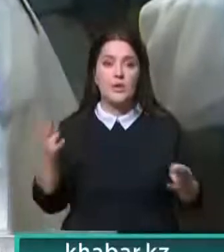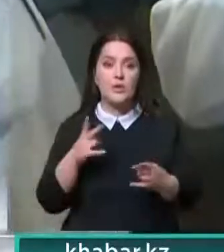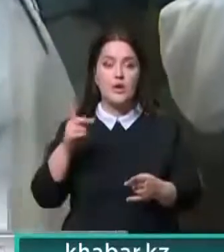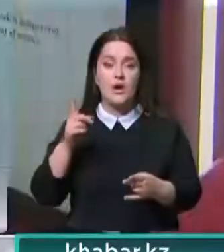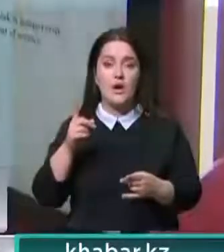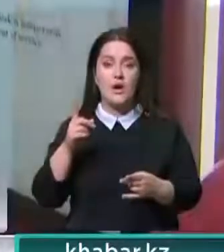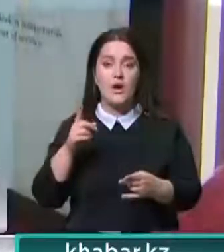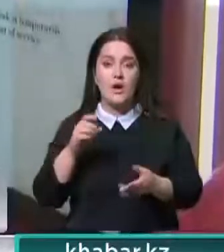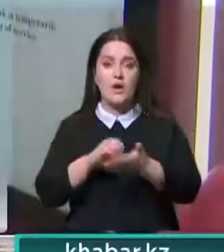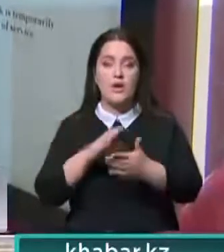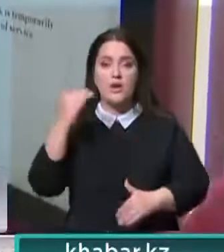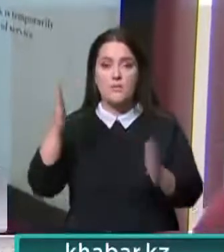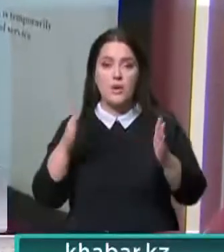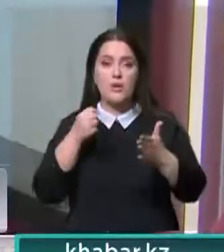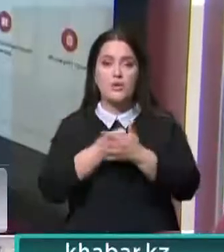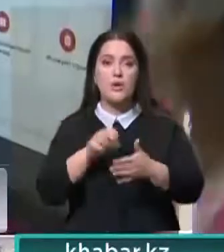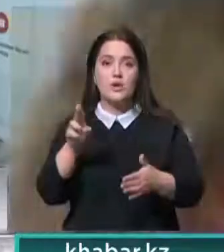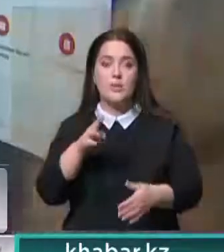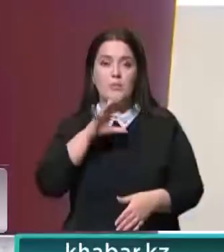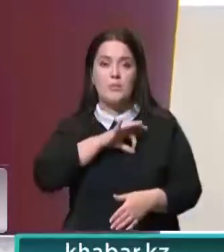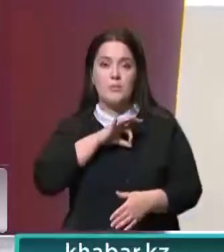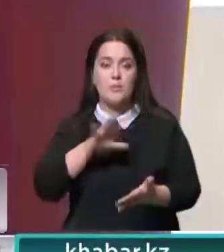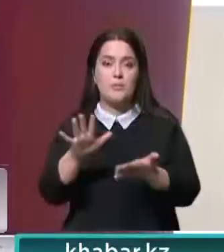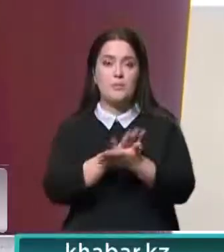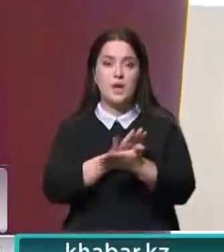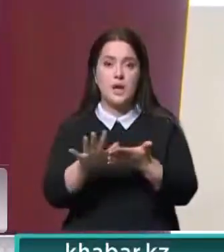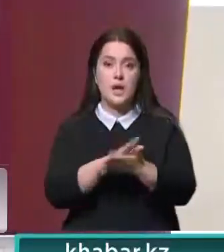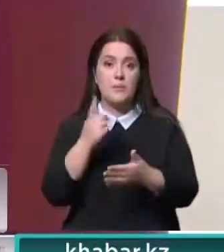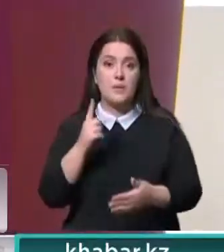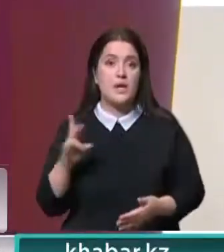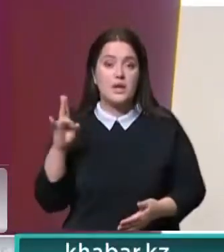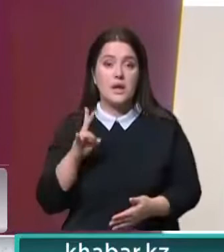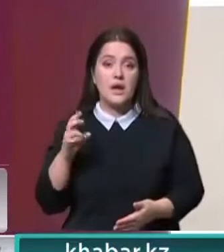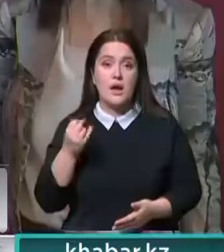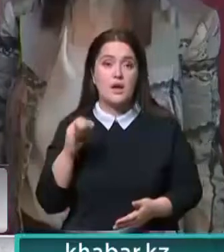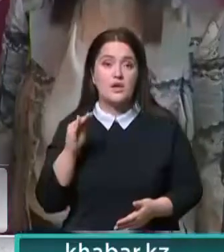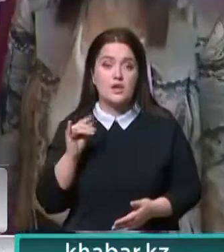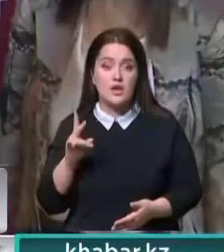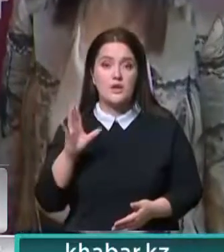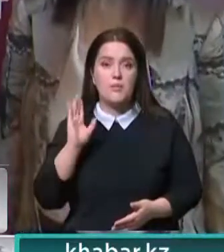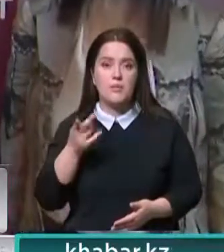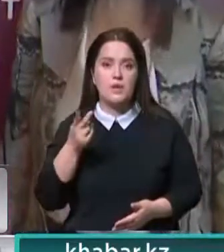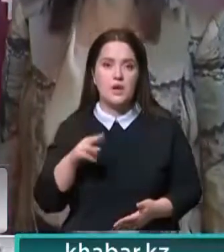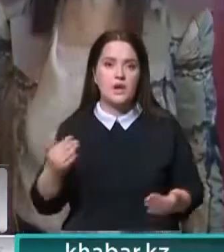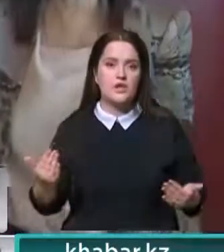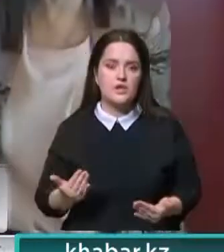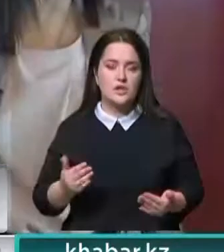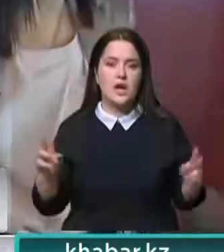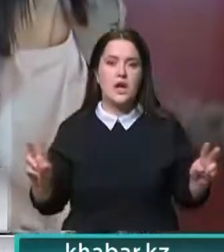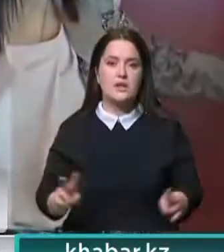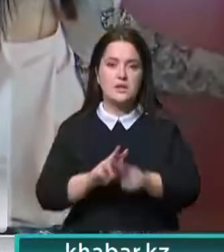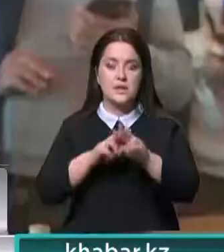знакомство с терминалом, поэтому до конца года они будут пользоваться им бесплатно. 1 ноября услуги «Айжан» станут доступными и для жителей Астаны. С